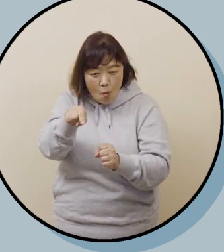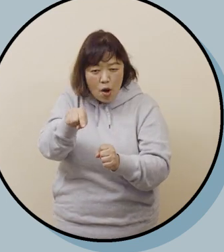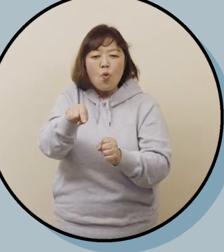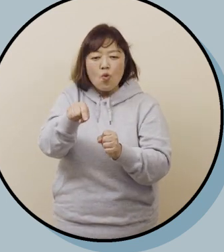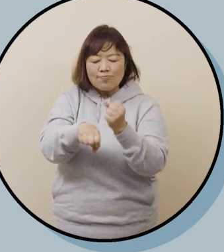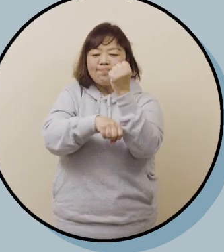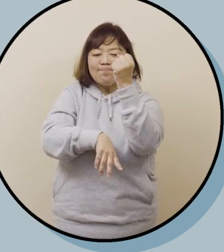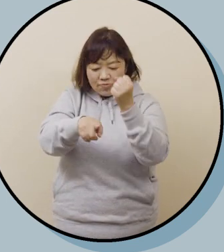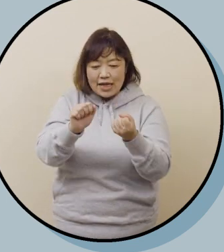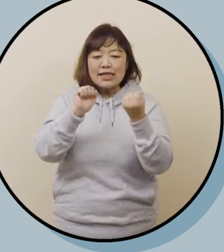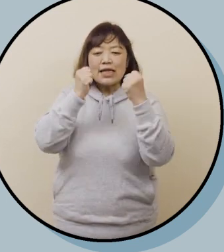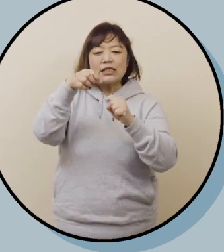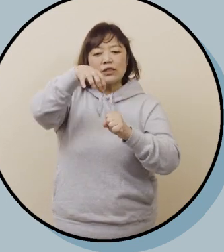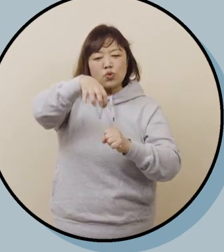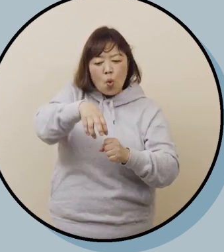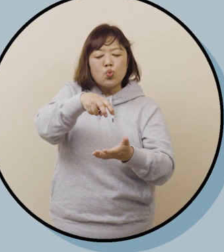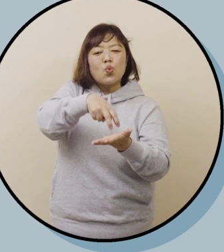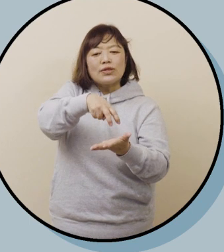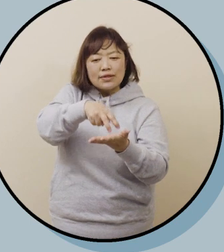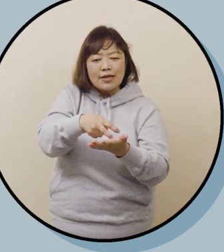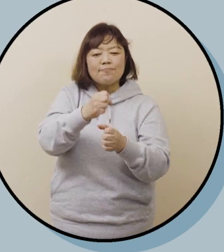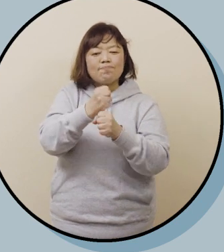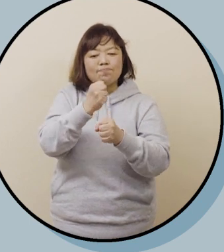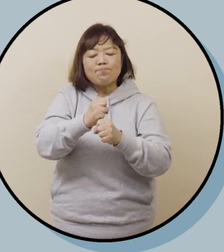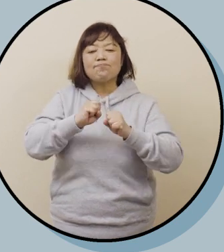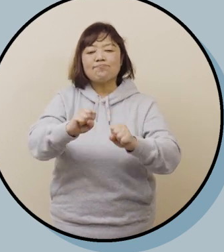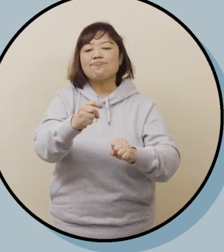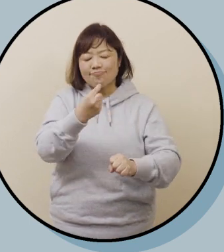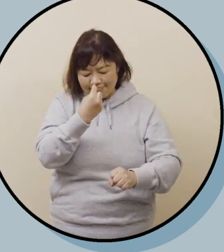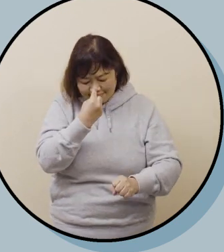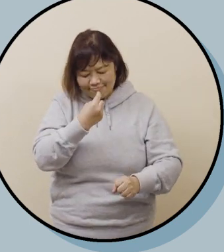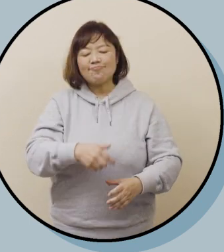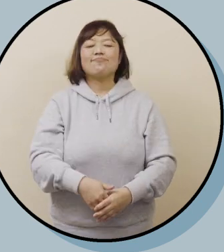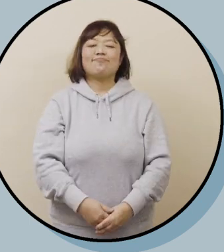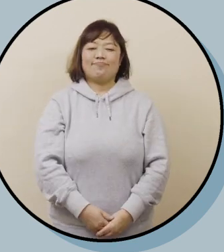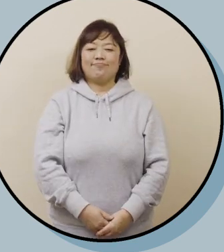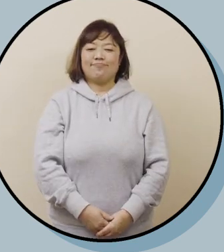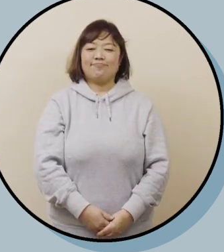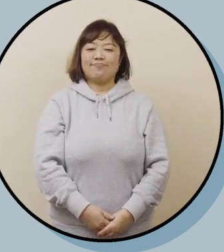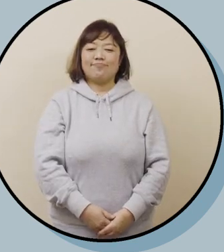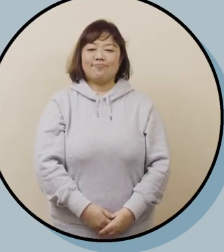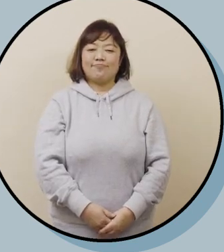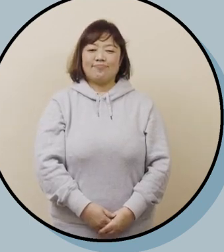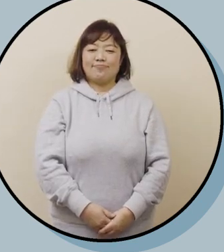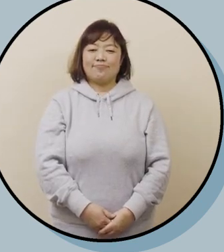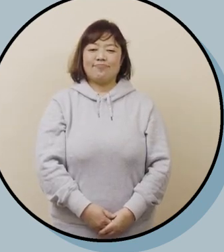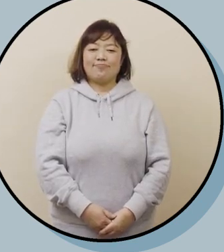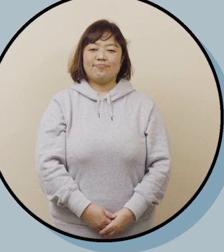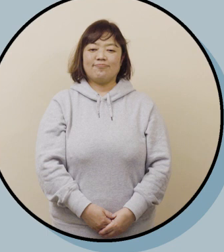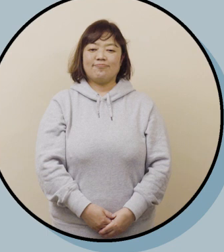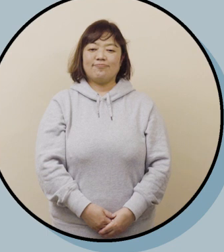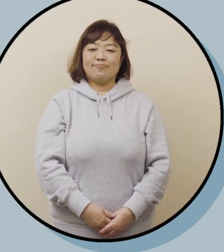環境を作っていくでそれをこう相対として劇場として捉えて